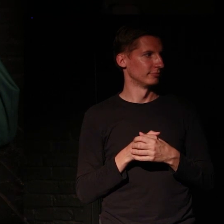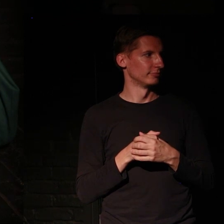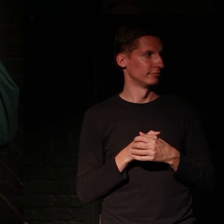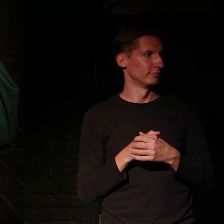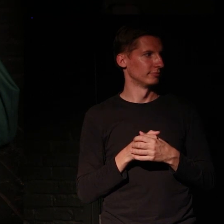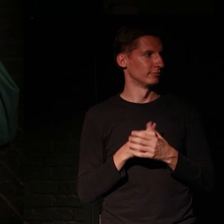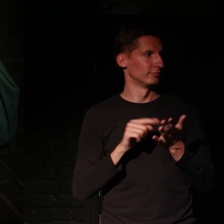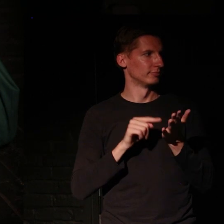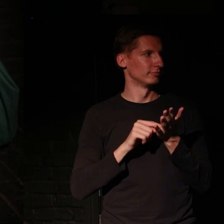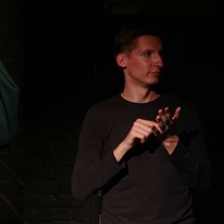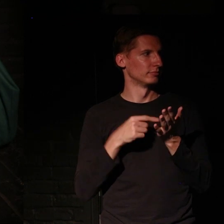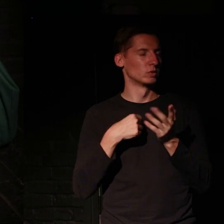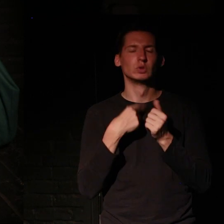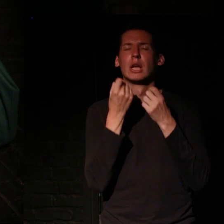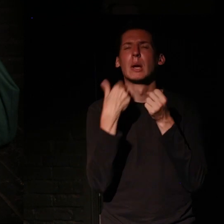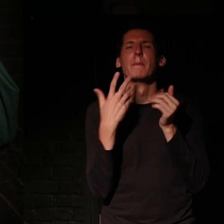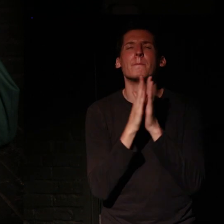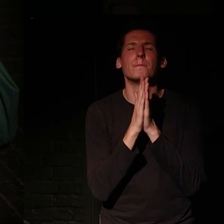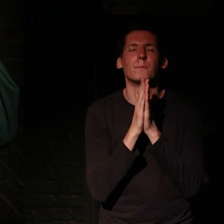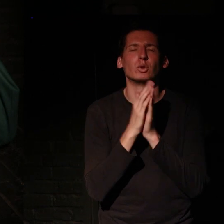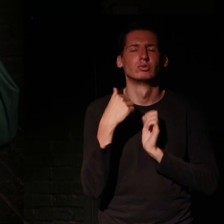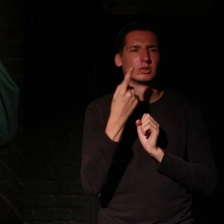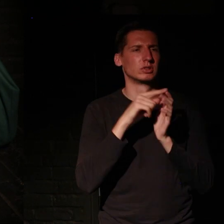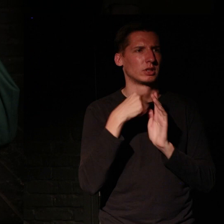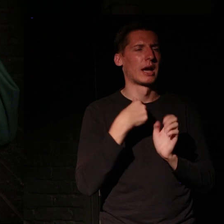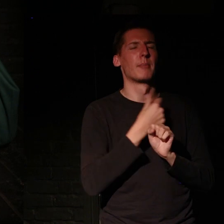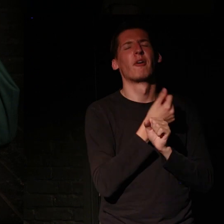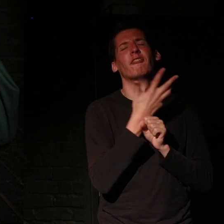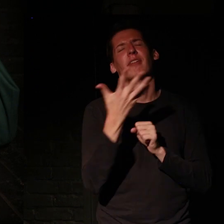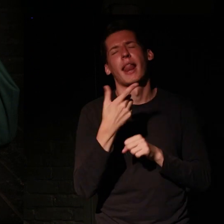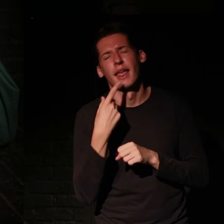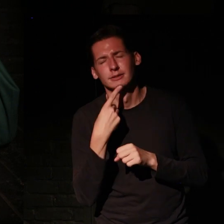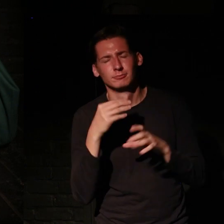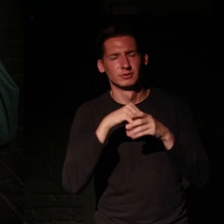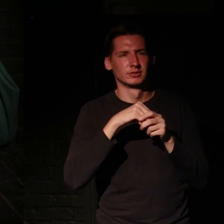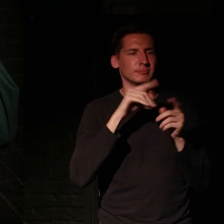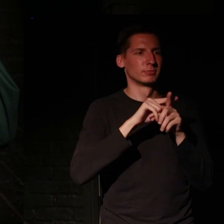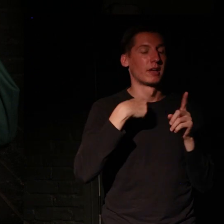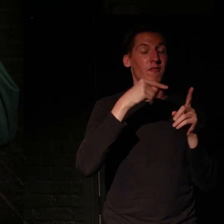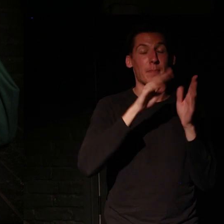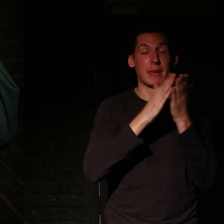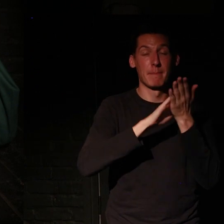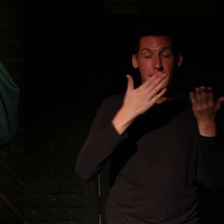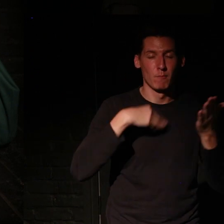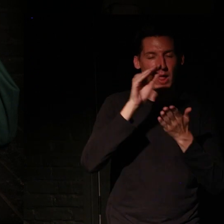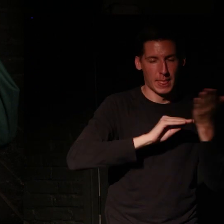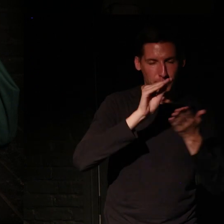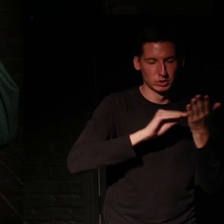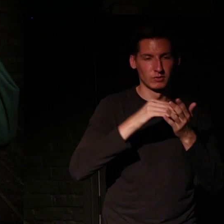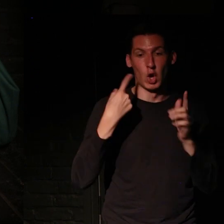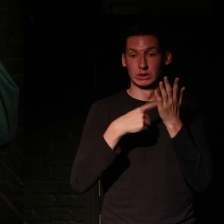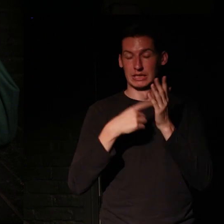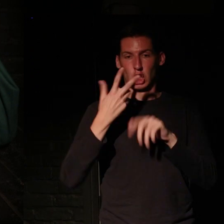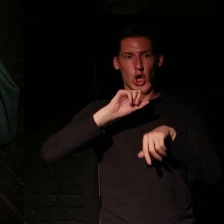Ja chciałam Państwa poprosić jeszcze o jedną rzecz. Mówiliśmy o wielu językach, w których jest napisana Biblia. Przez ostatnie półtorej